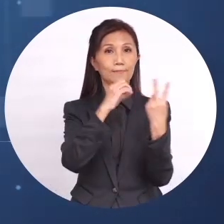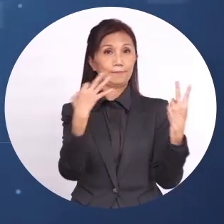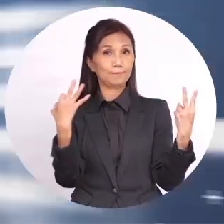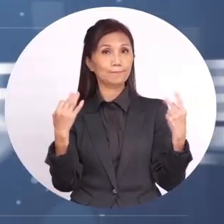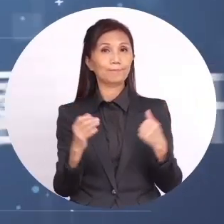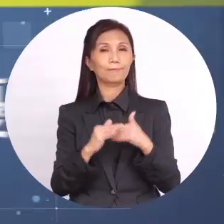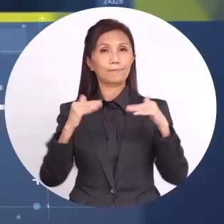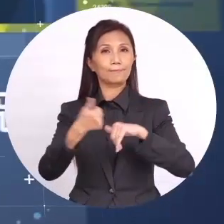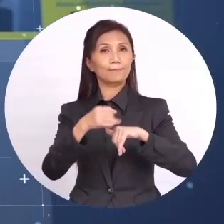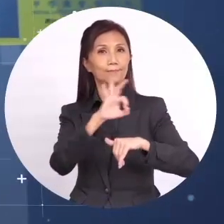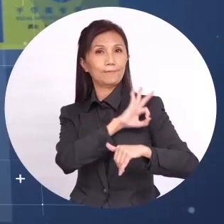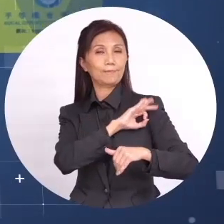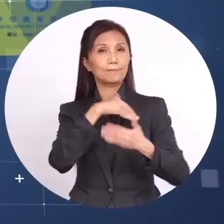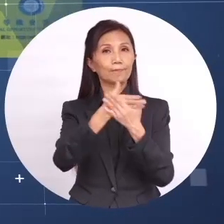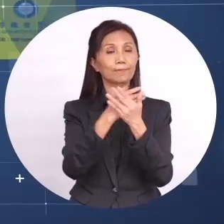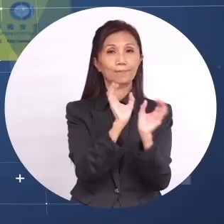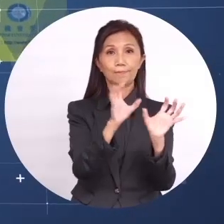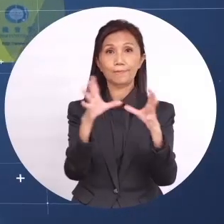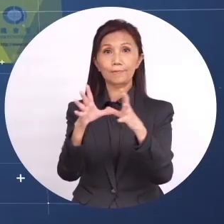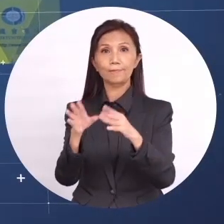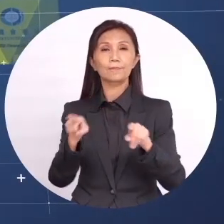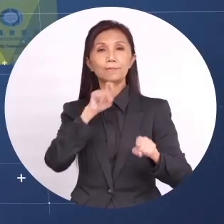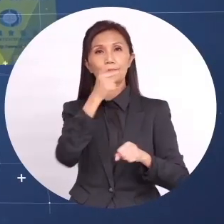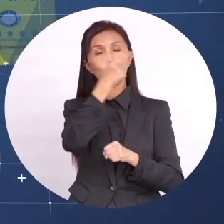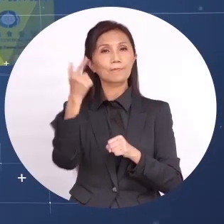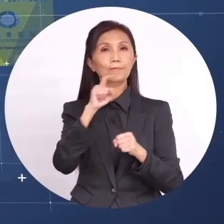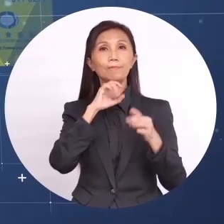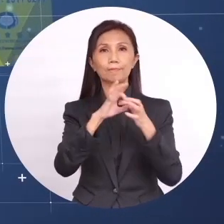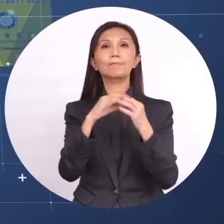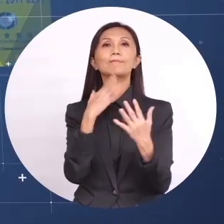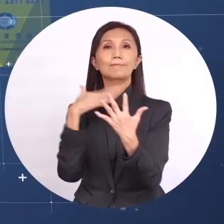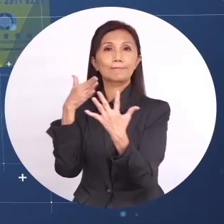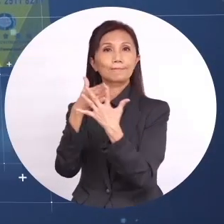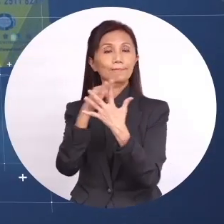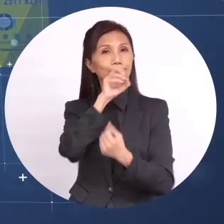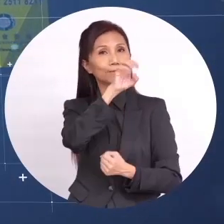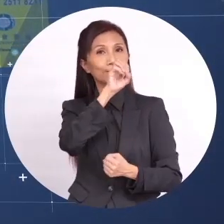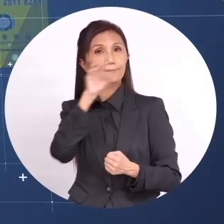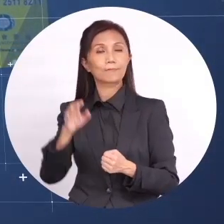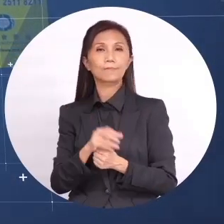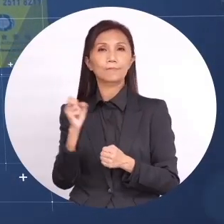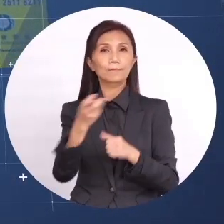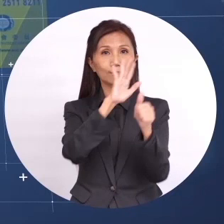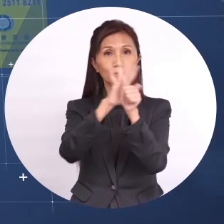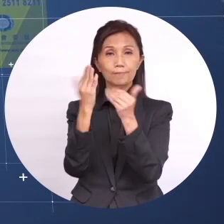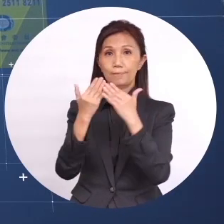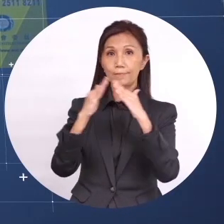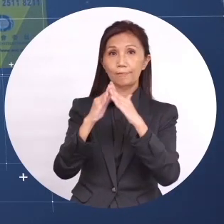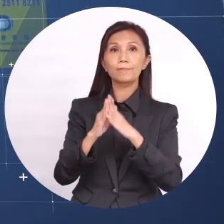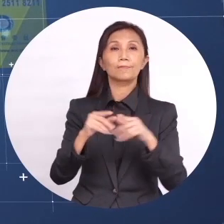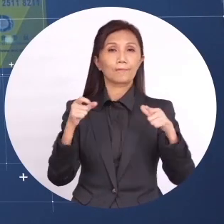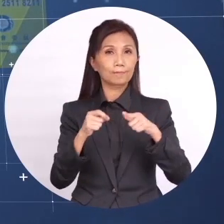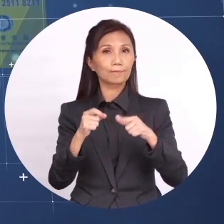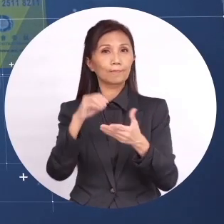2013年，平机会向不同的界别展开一系列有关性骚扰的问卷调查，并且协助学校和企